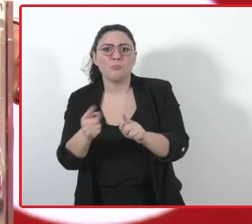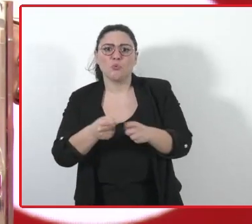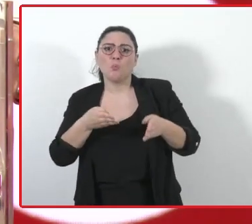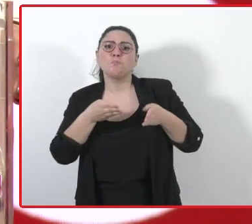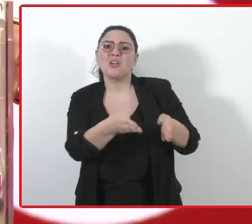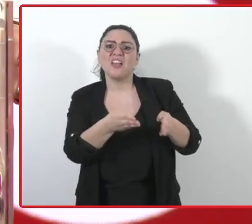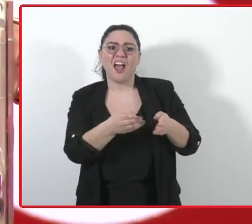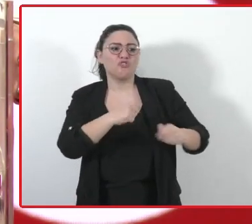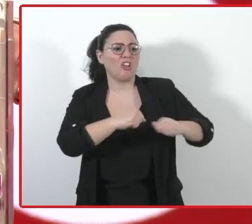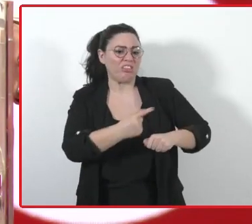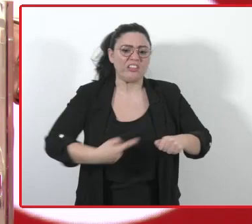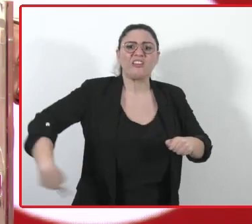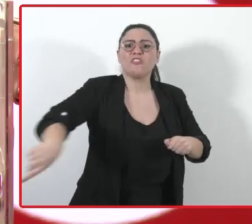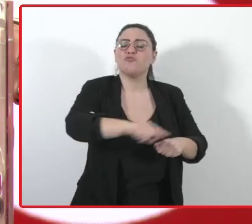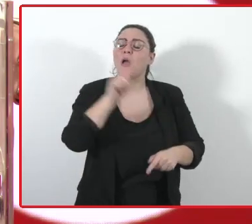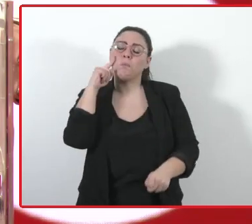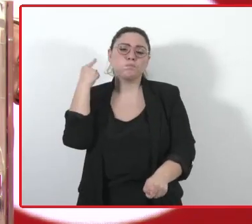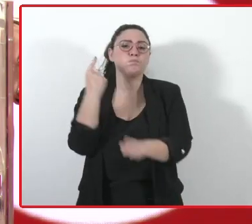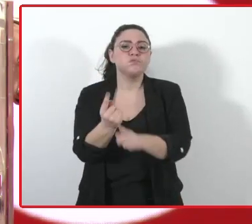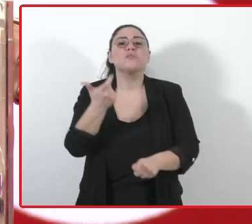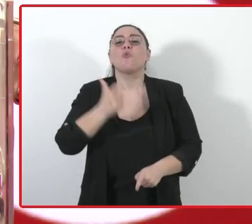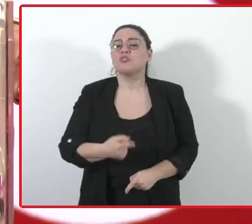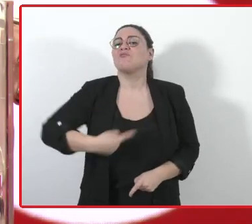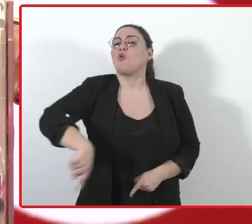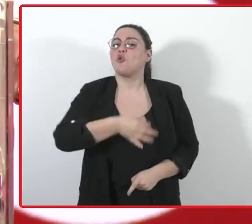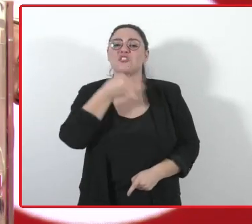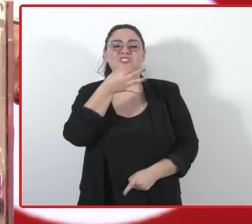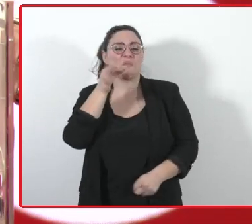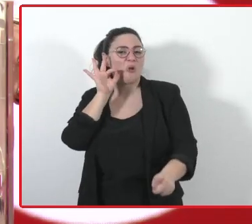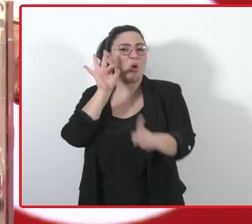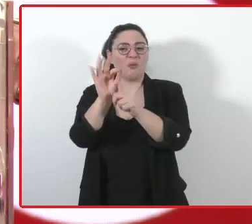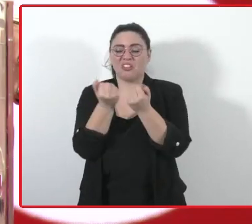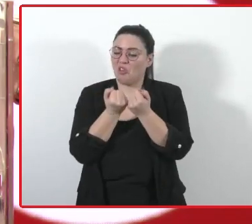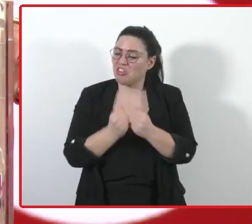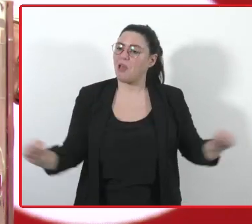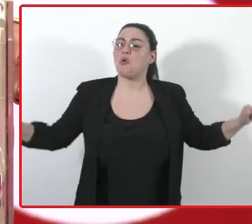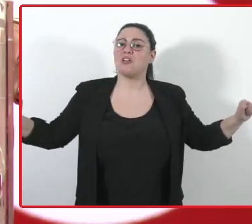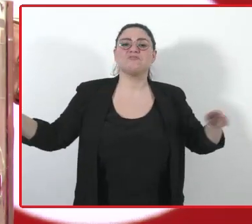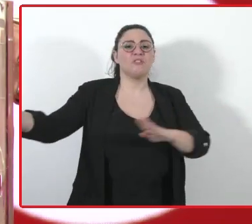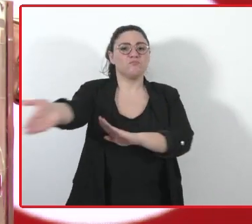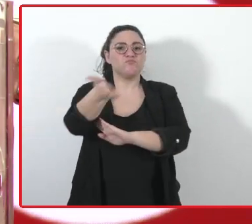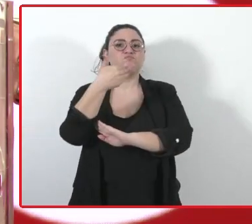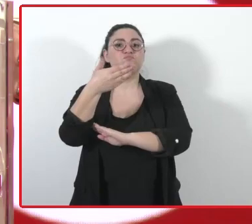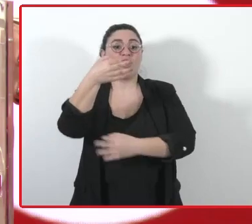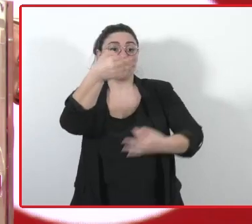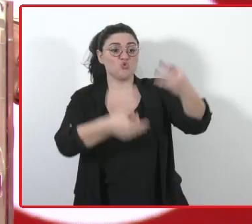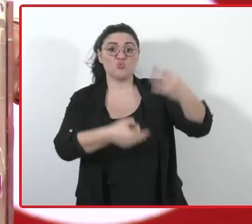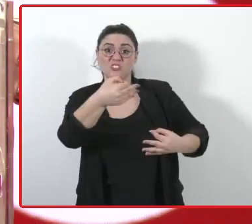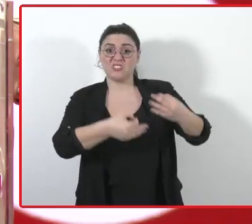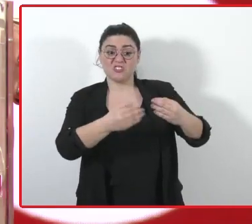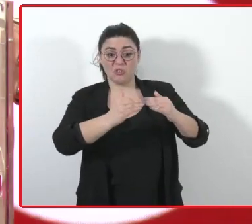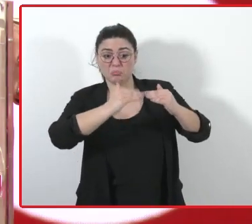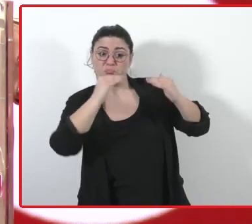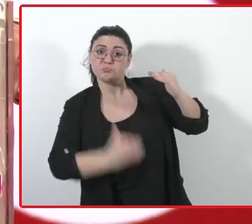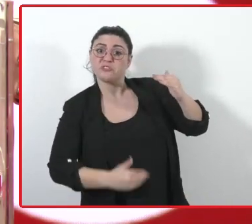siamo sempre quelli un presidio di democrazia e un Baluardo contro le ingiustizie sociali ed